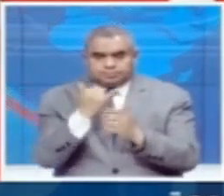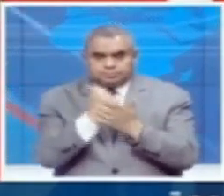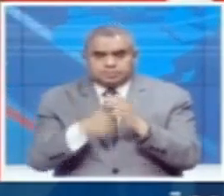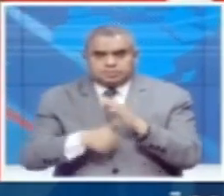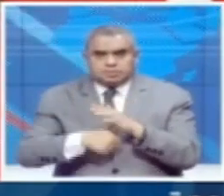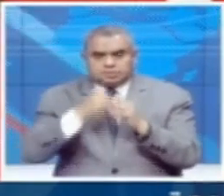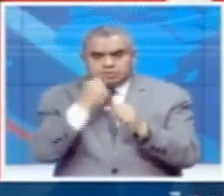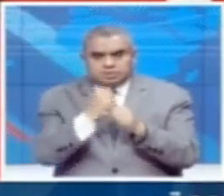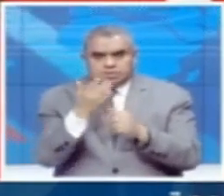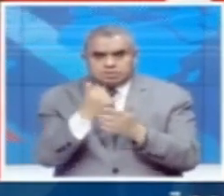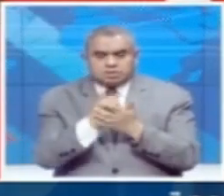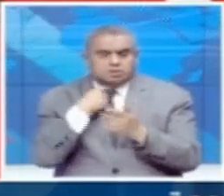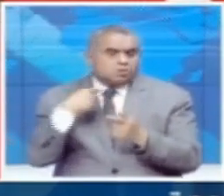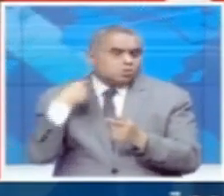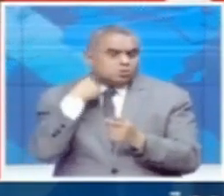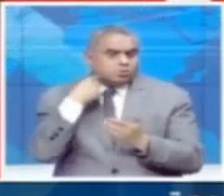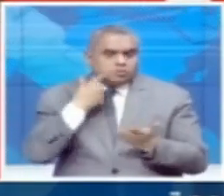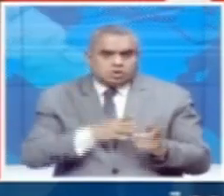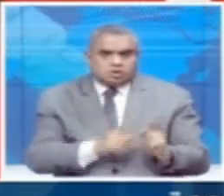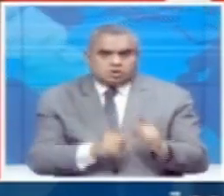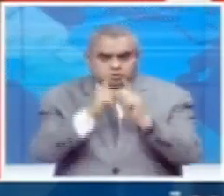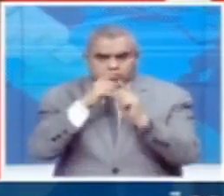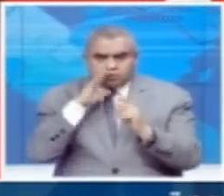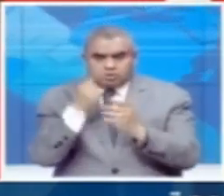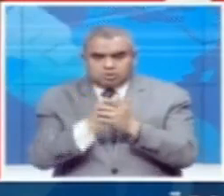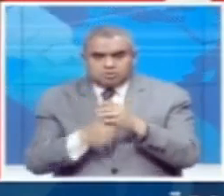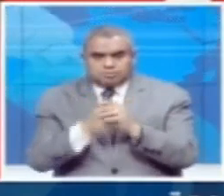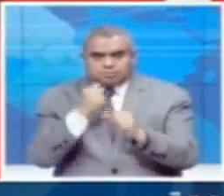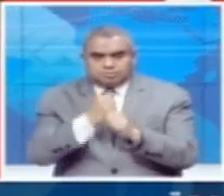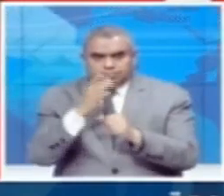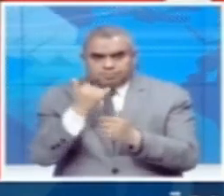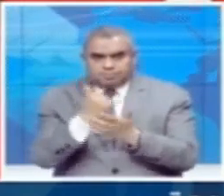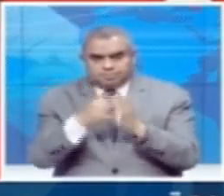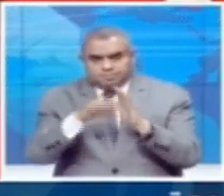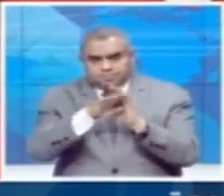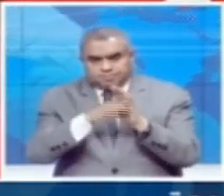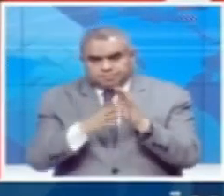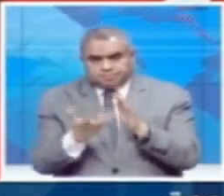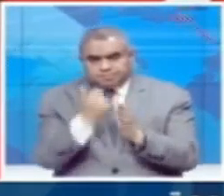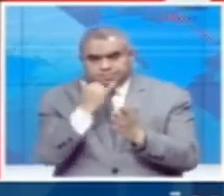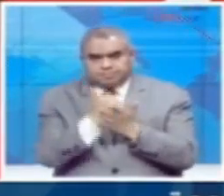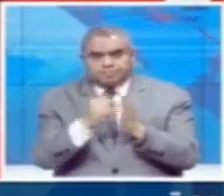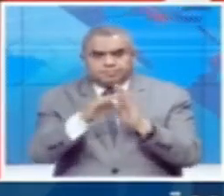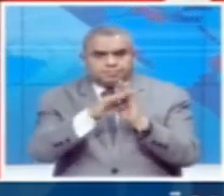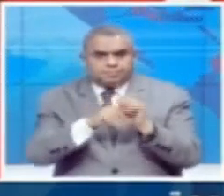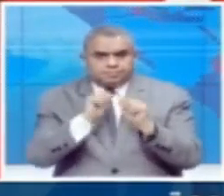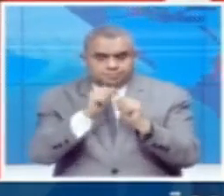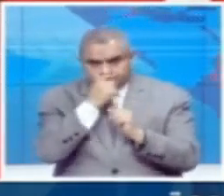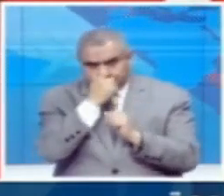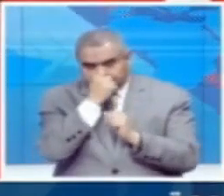بالتقليل من عدد الضحايا. ودعوني أكون صريحا، ما أريده هو أن تنتهي هذه